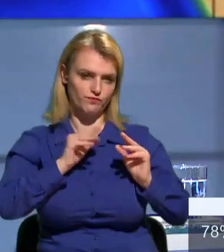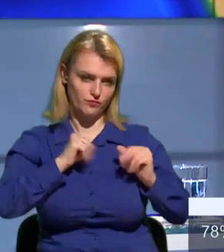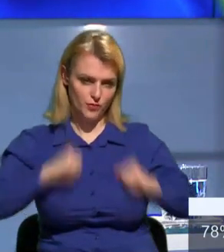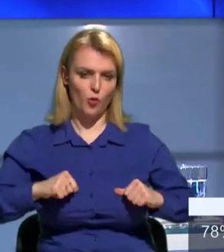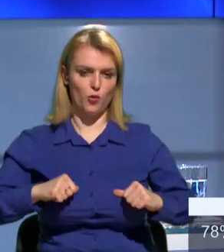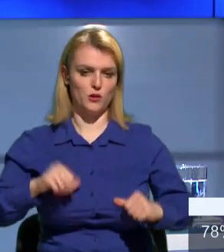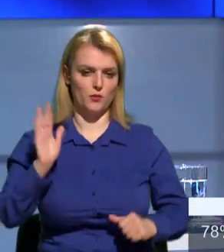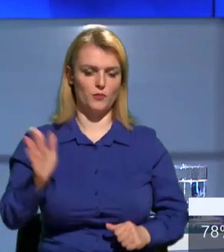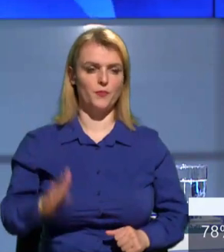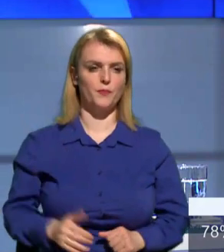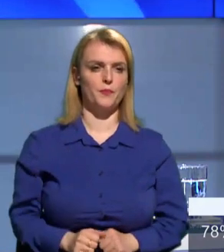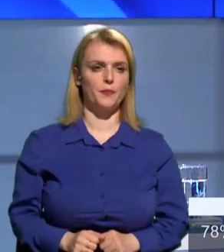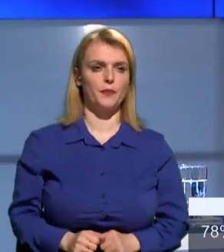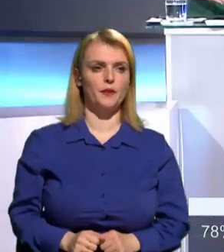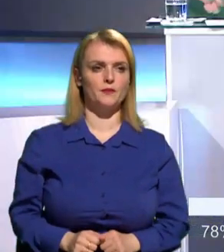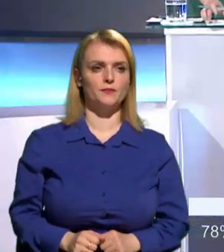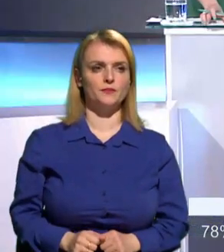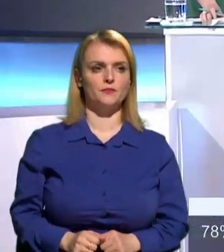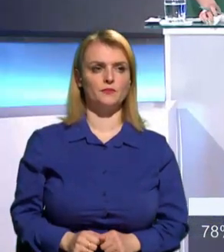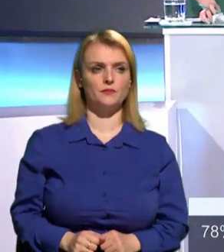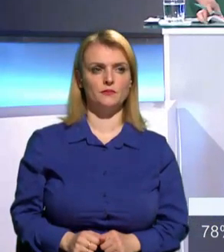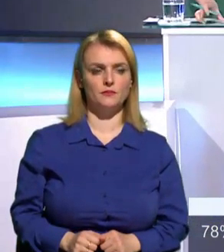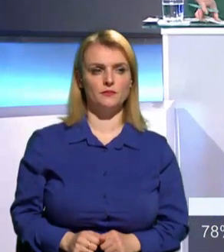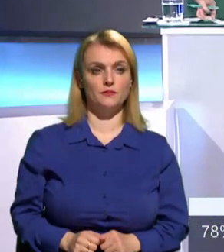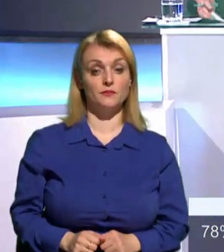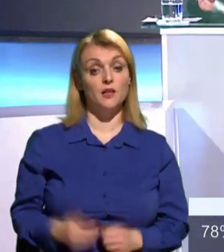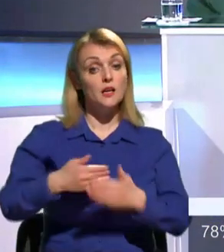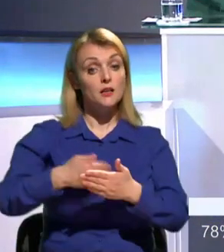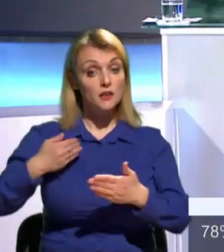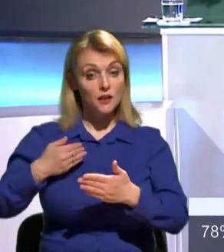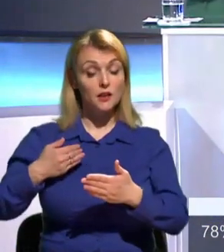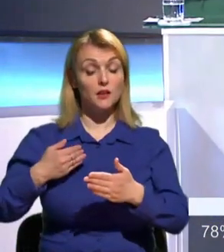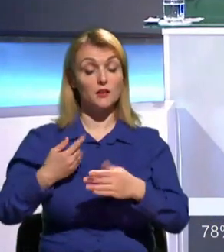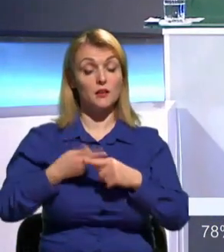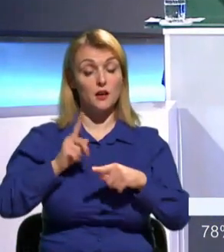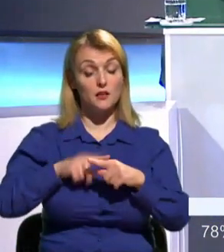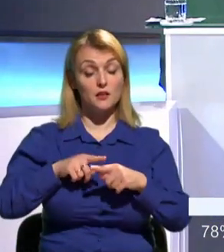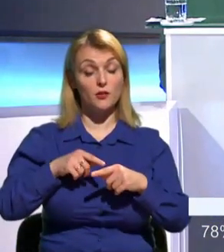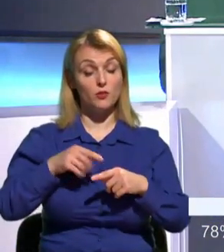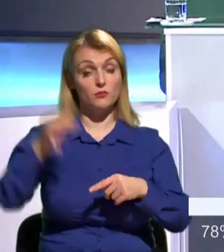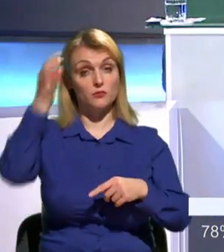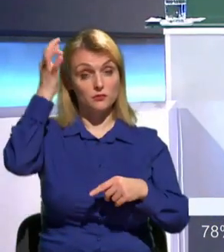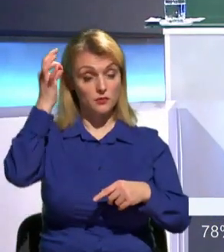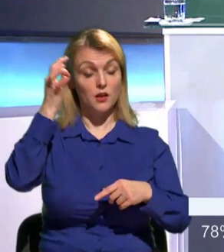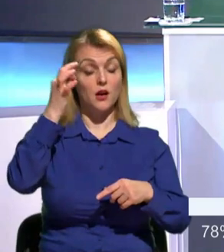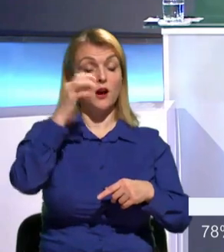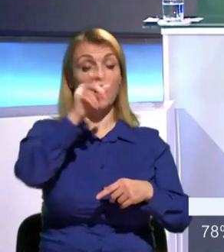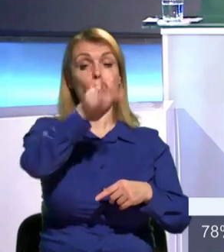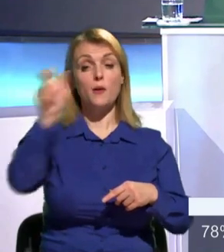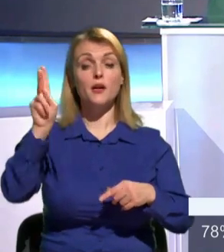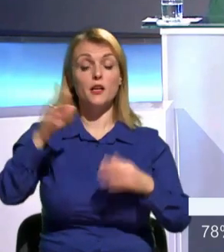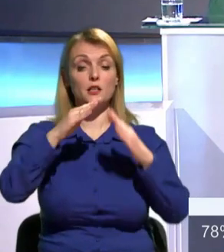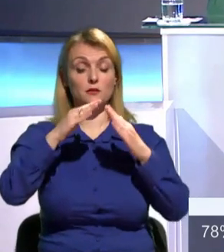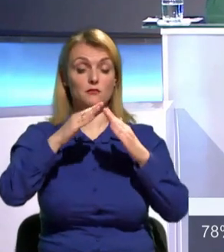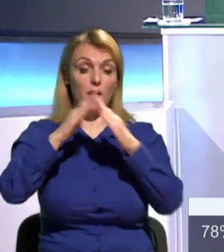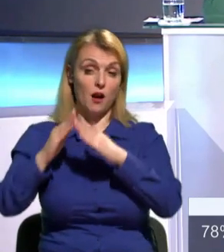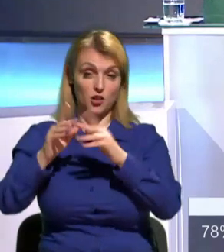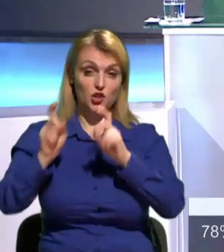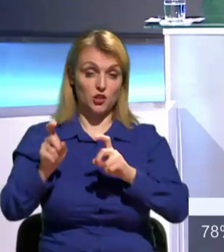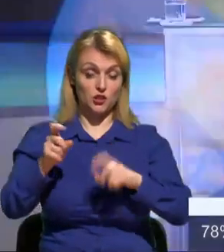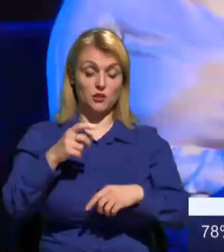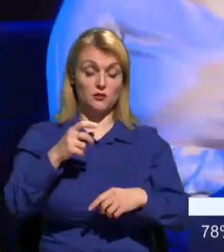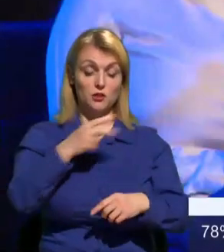13 secunde pentru a răspunde la întrebările mele, dar mai înainte vreau să reamintesc întrebarea publicului de acasă. Veți merge la vot în